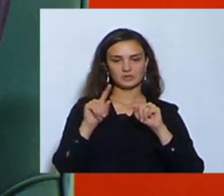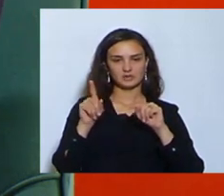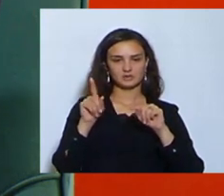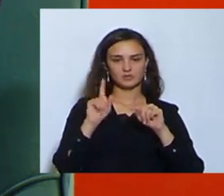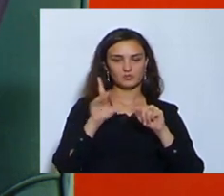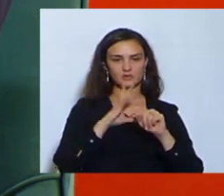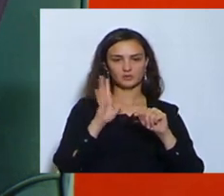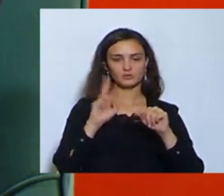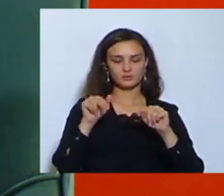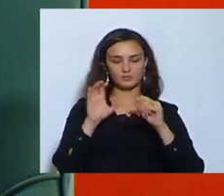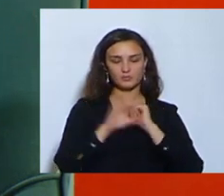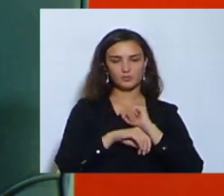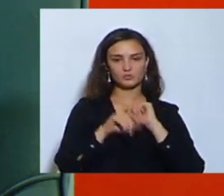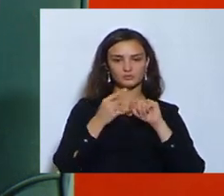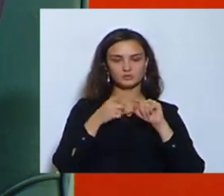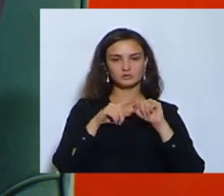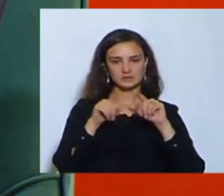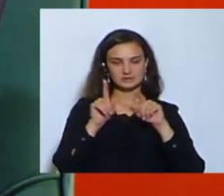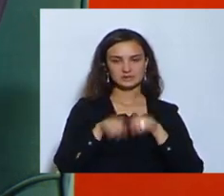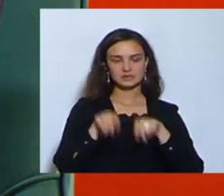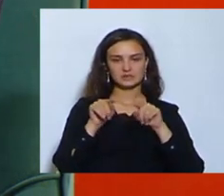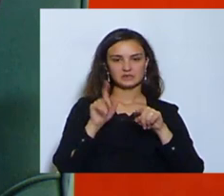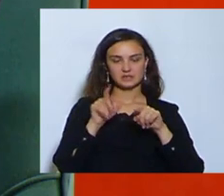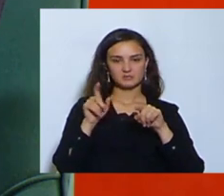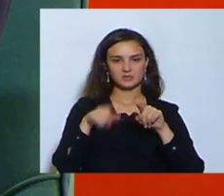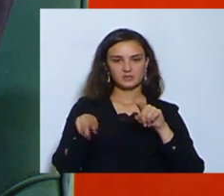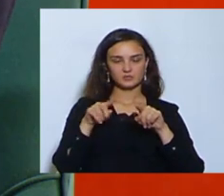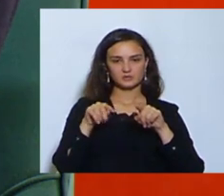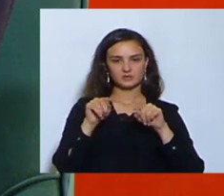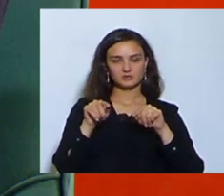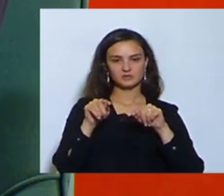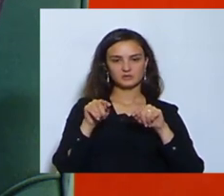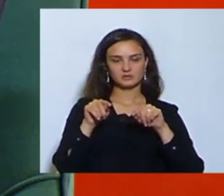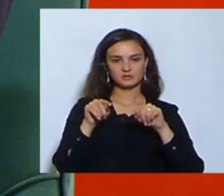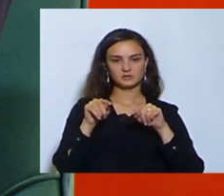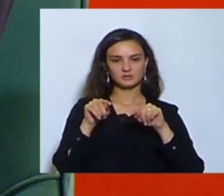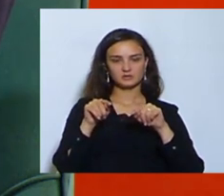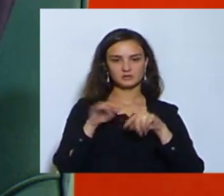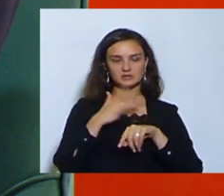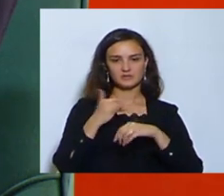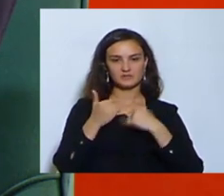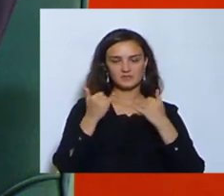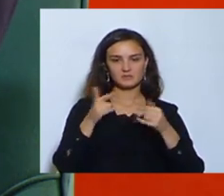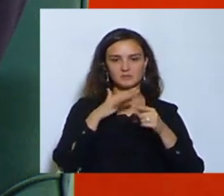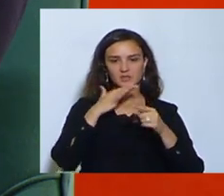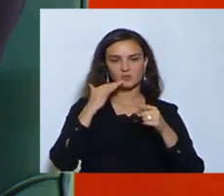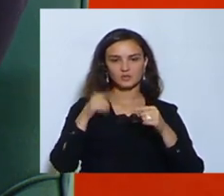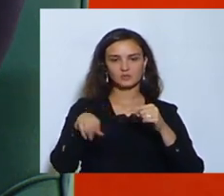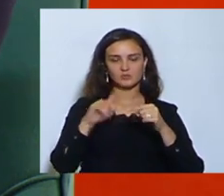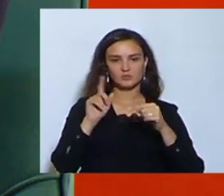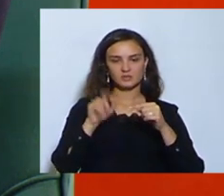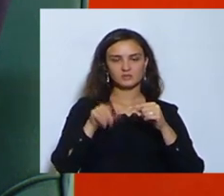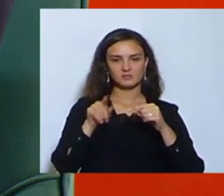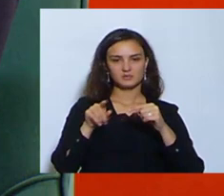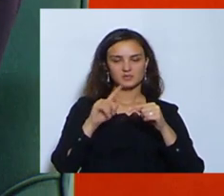არ მიაწებონ და ბოლოს არ არის კიდევ ისეთი ადამიანური ჰუმანური სათემო სერვისები იმდენი რაოდენობით, რომ